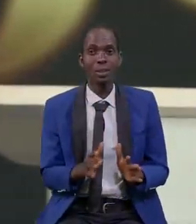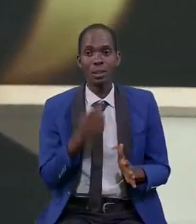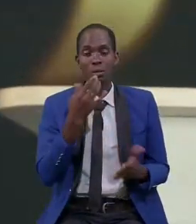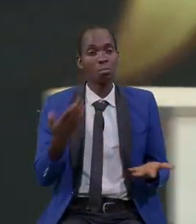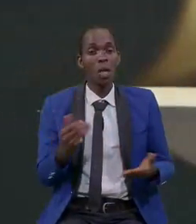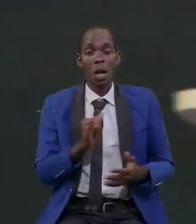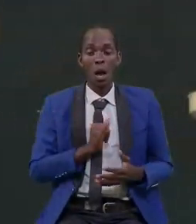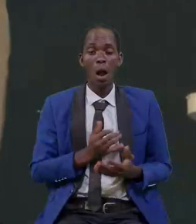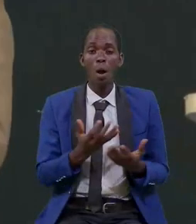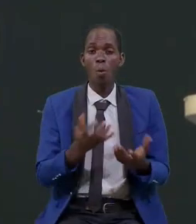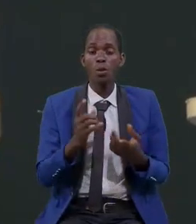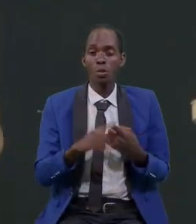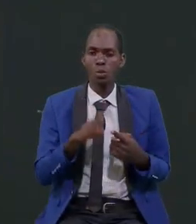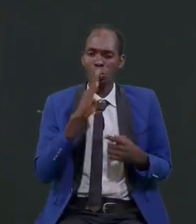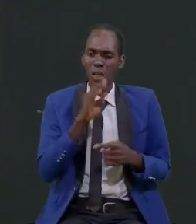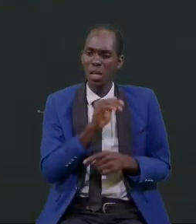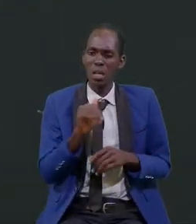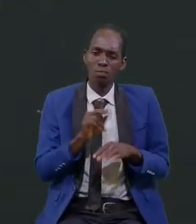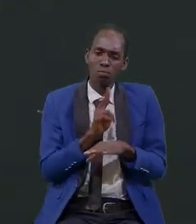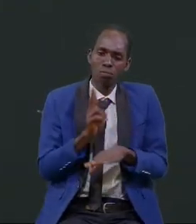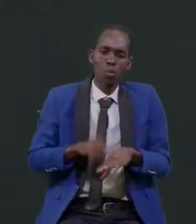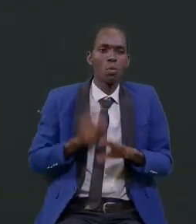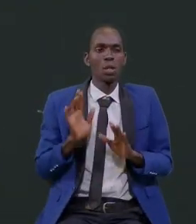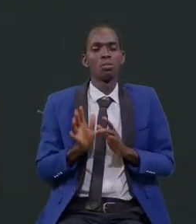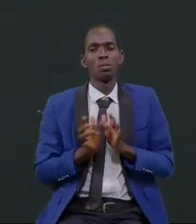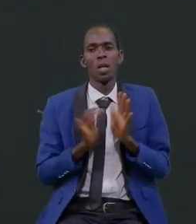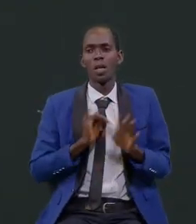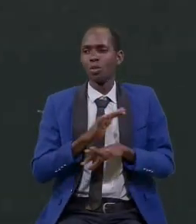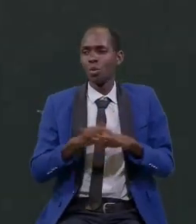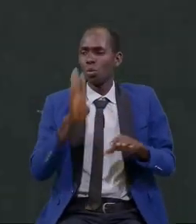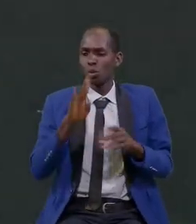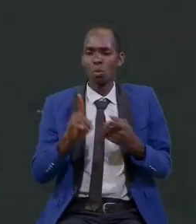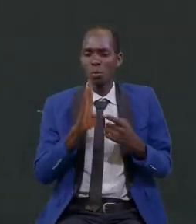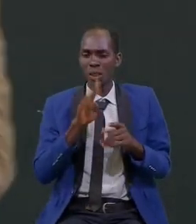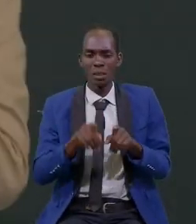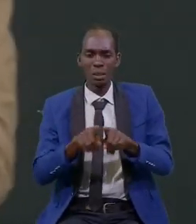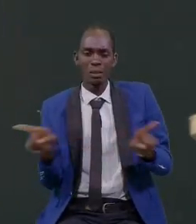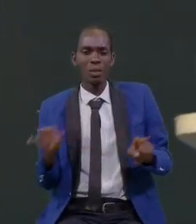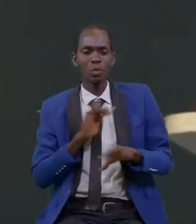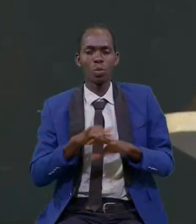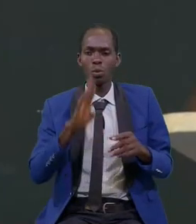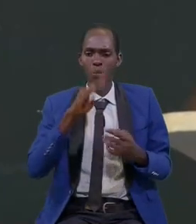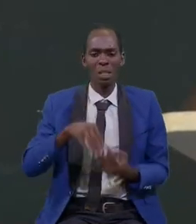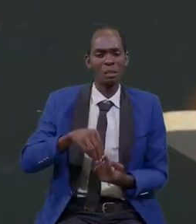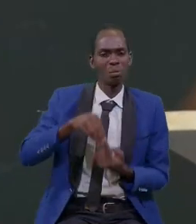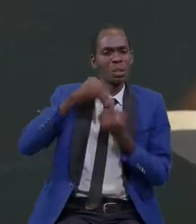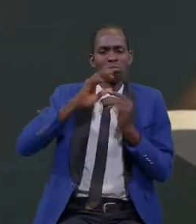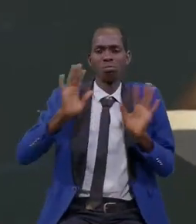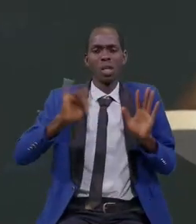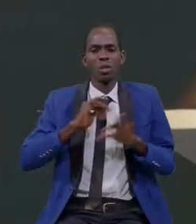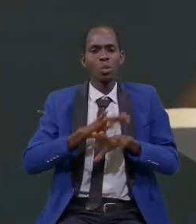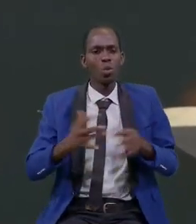veux être un chrétien normal. Je ne veux pas me distinguer. Je ne veux pas être particulier. Je ne veux pas être quelqu'un qui